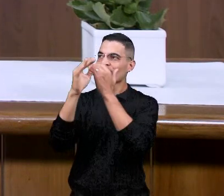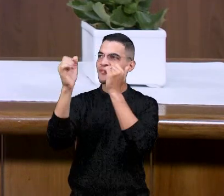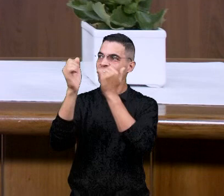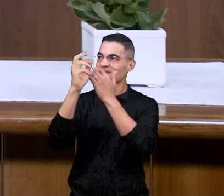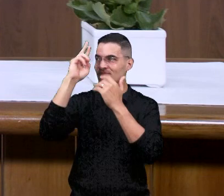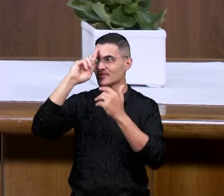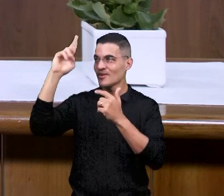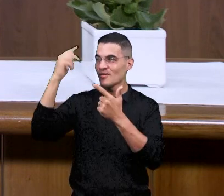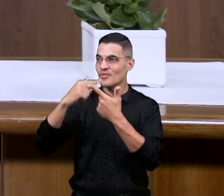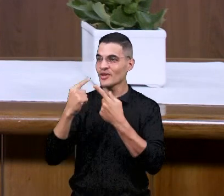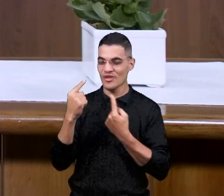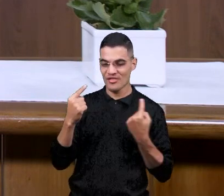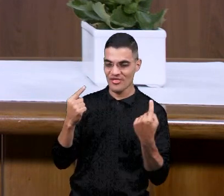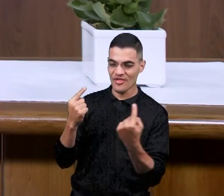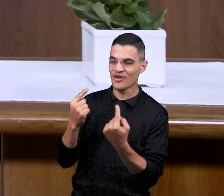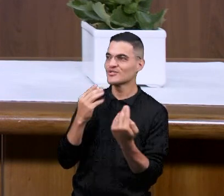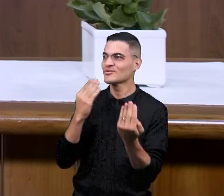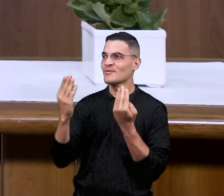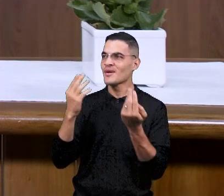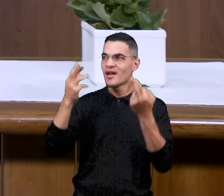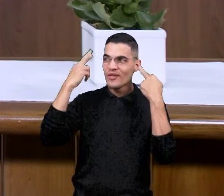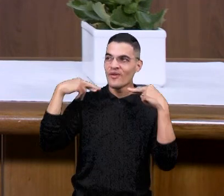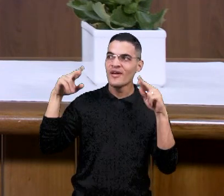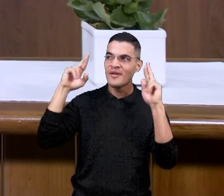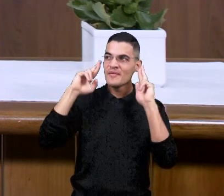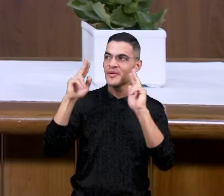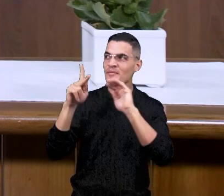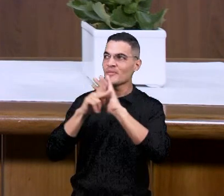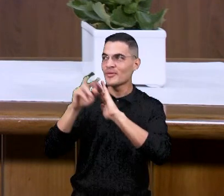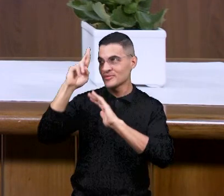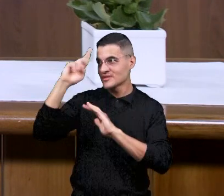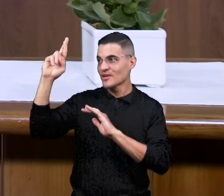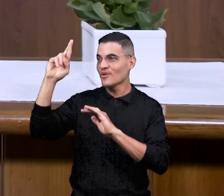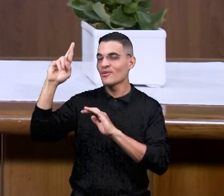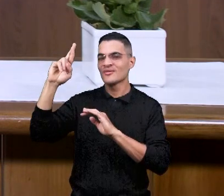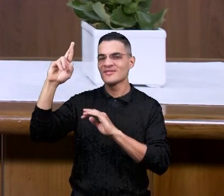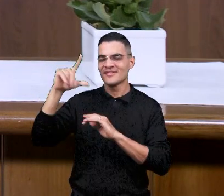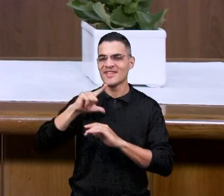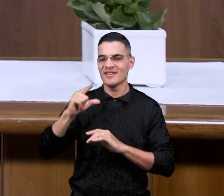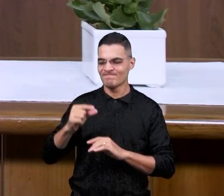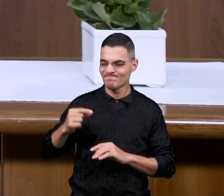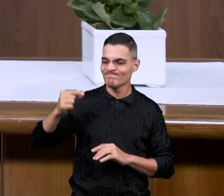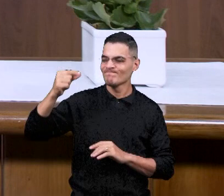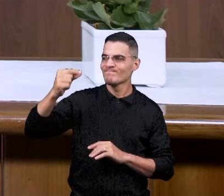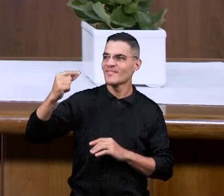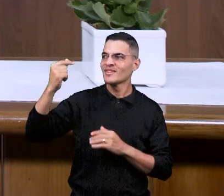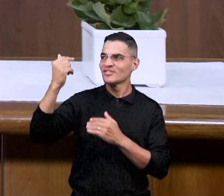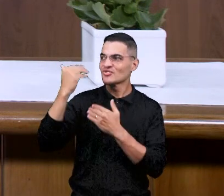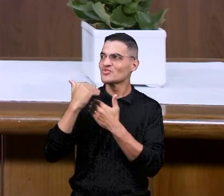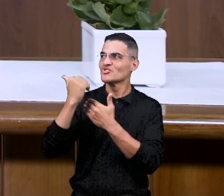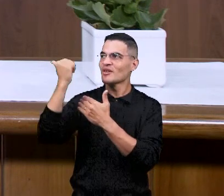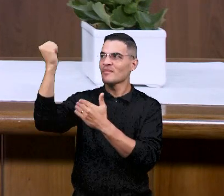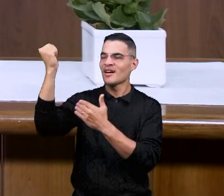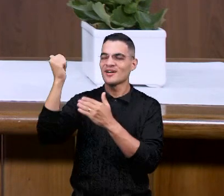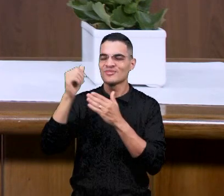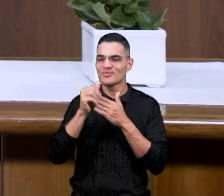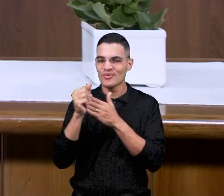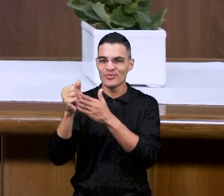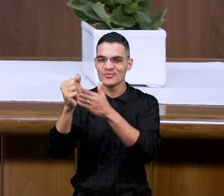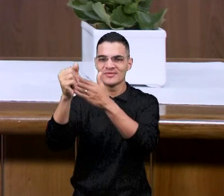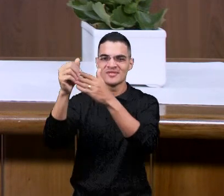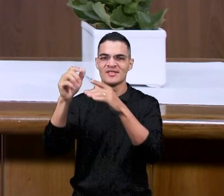que comme ton troupeau, il ne nous manque pas le son de ta voix, la voix du berger, l'orientation,